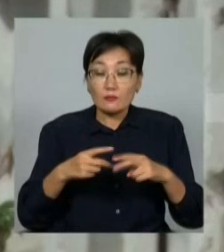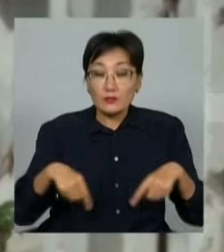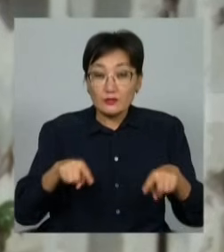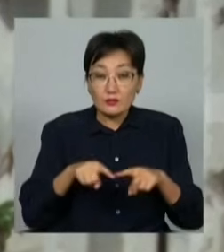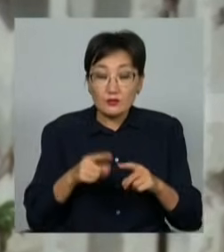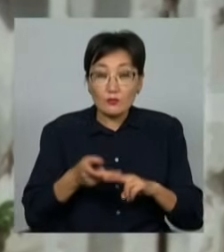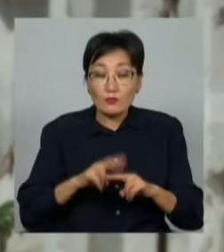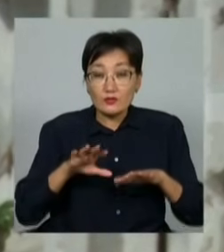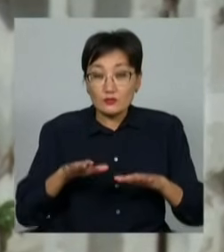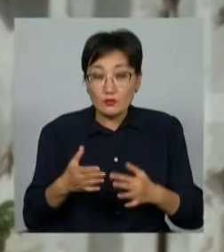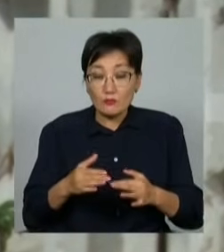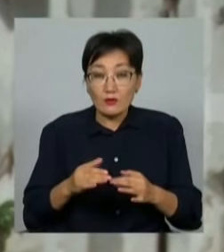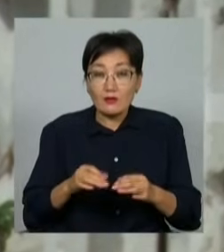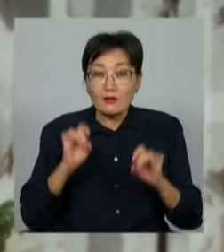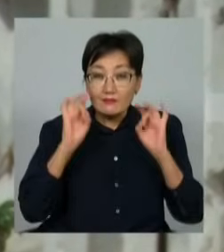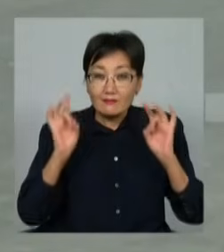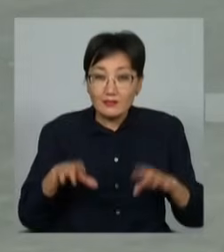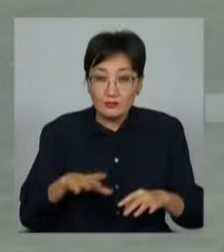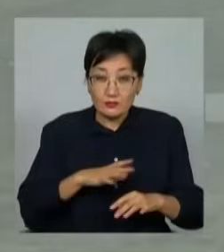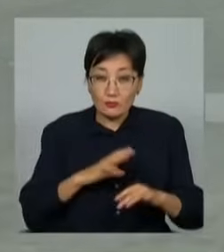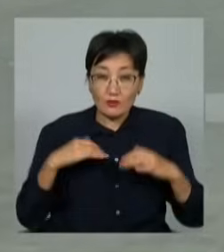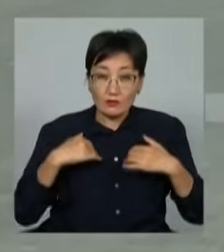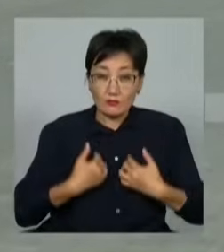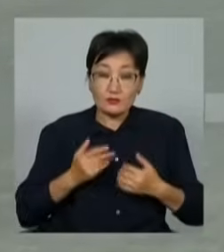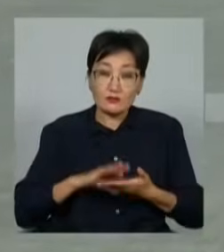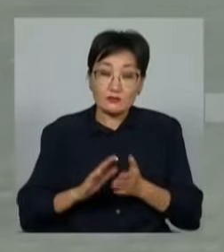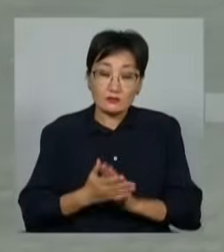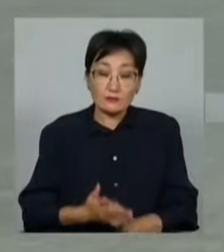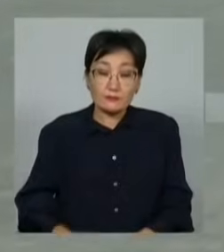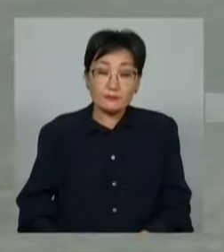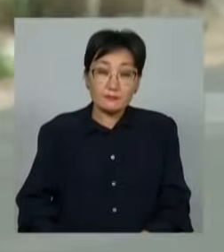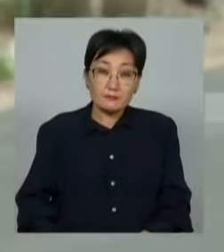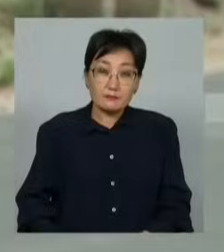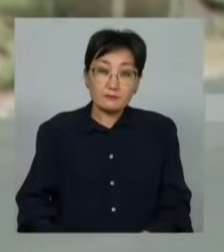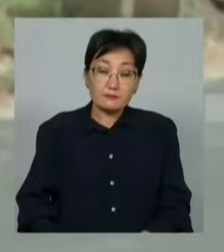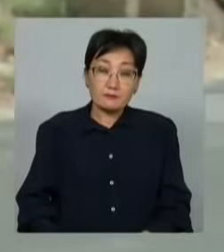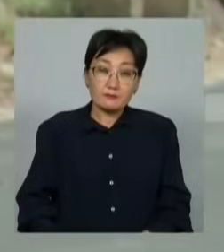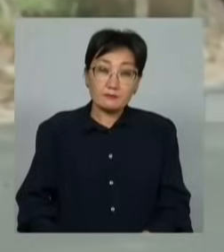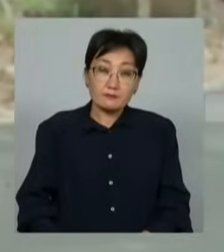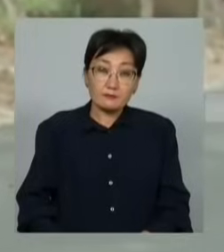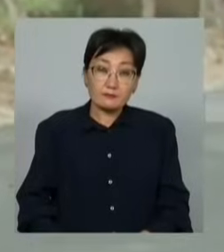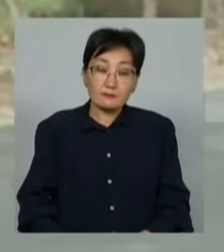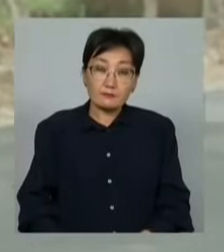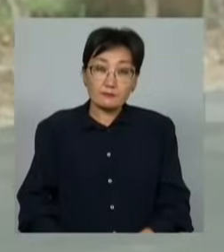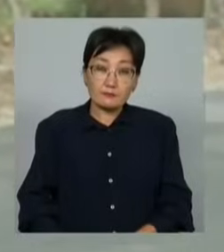органдар бұл жайтты кездейсоқ болған қайғылы жағдайға балап отыр. Мерей Байет, Алматы телеарнасы, Тараз.